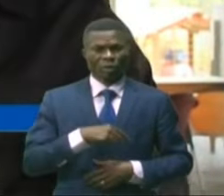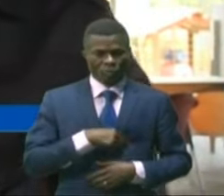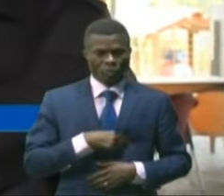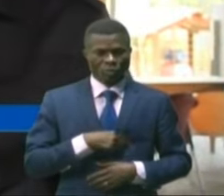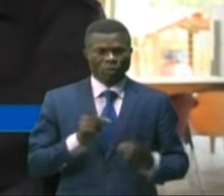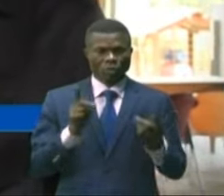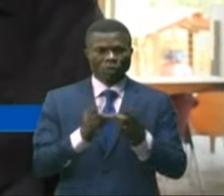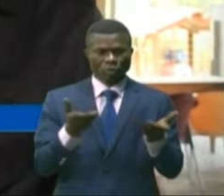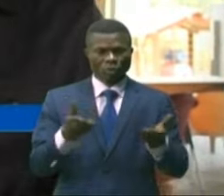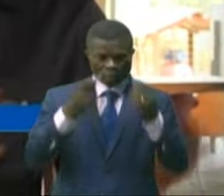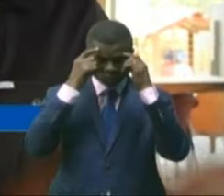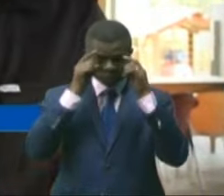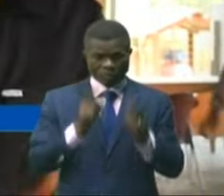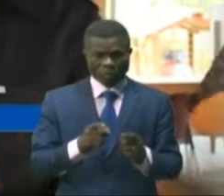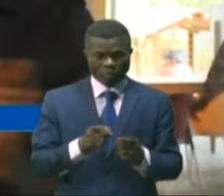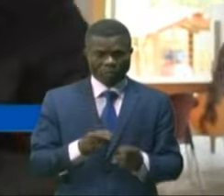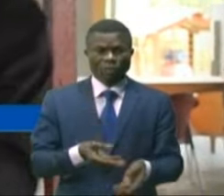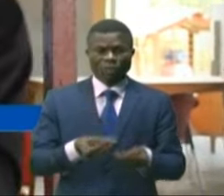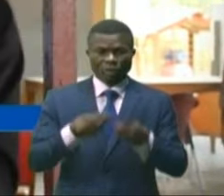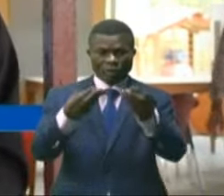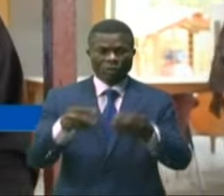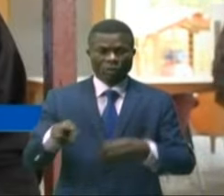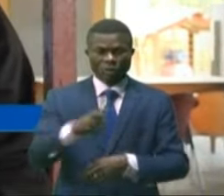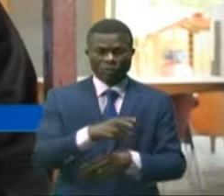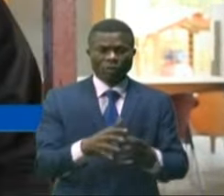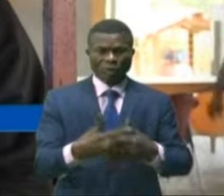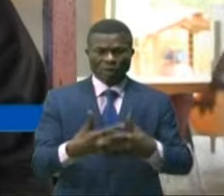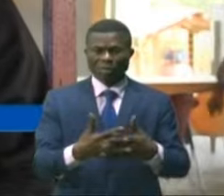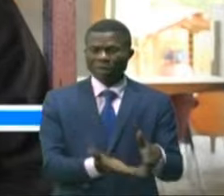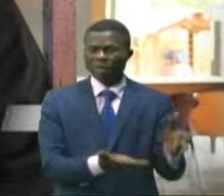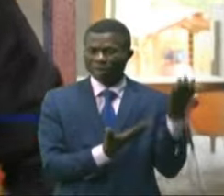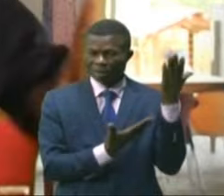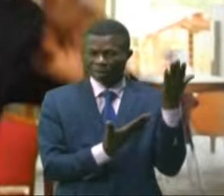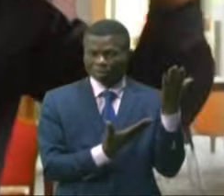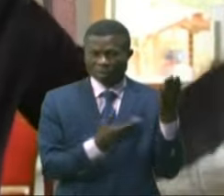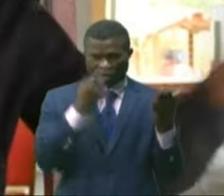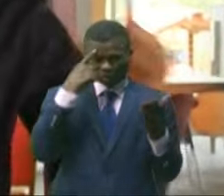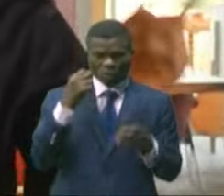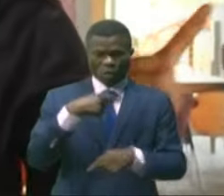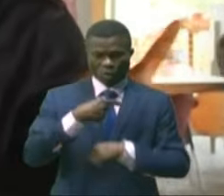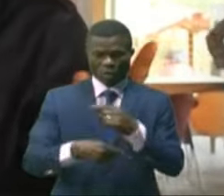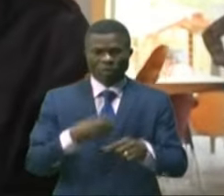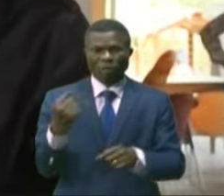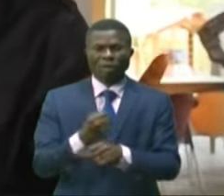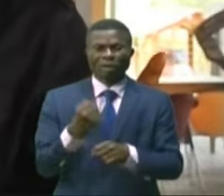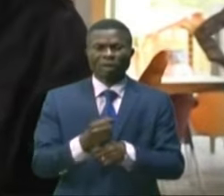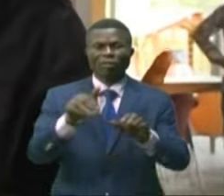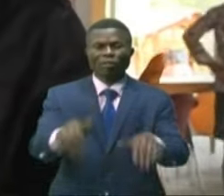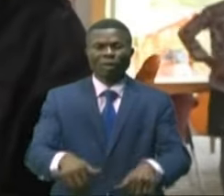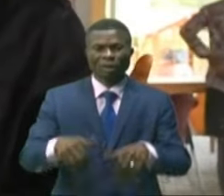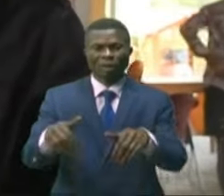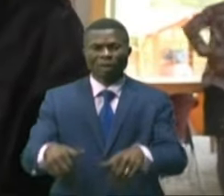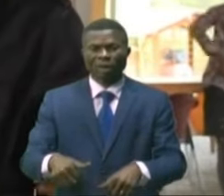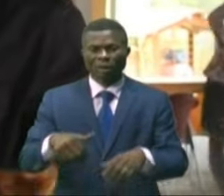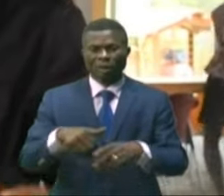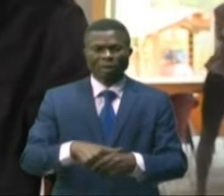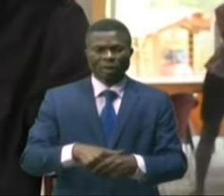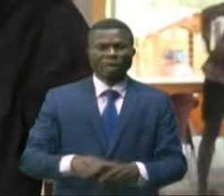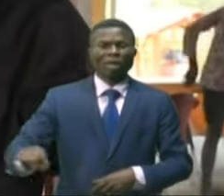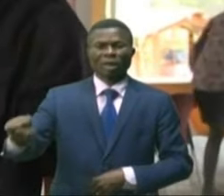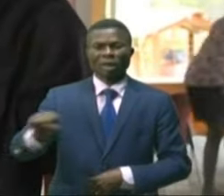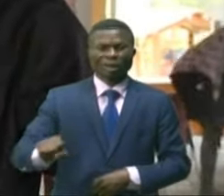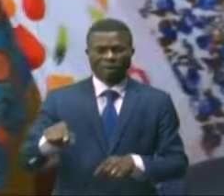Nous avons décidé de vous apporter des outils nécessaires pour la relance de l'agriculture dans ces